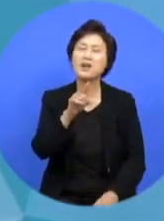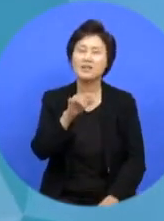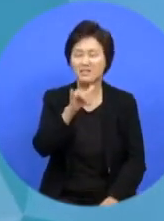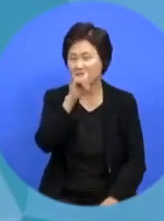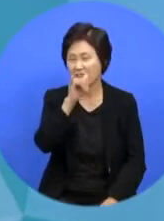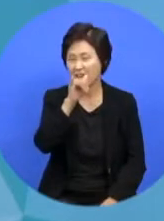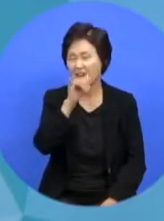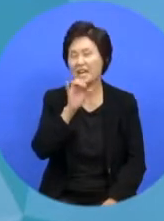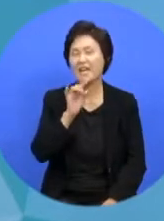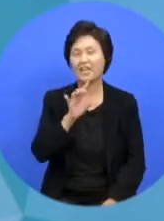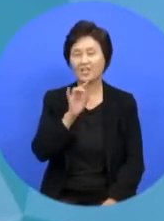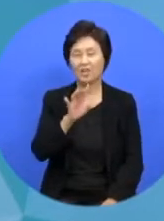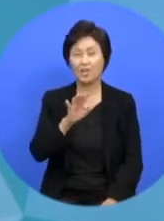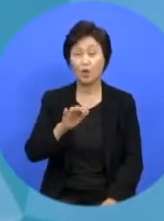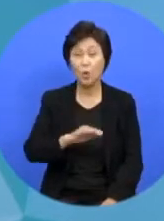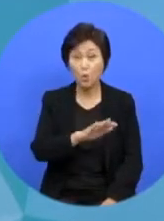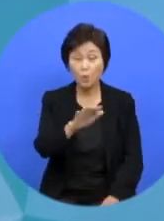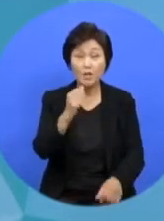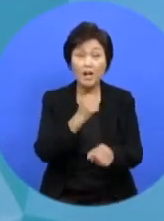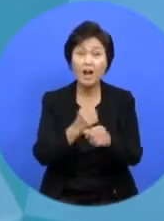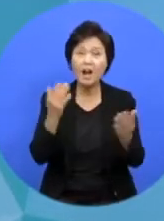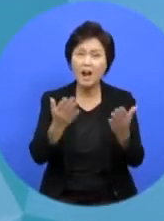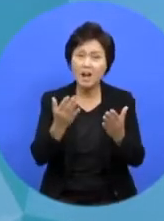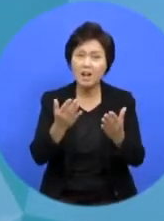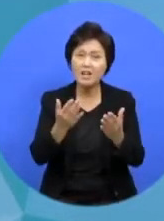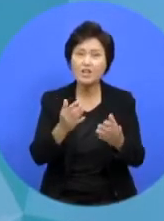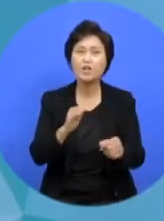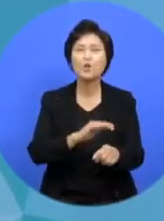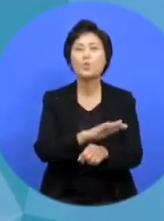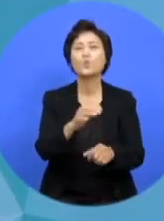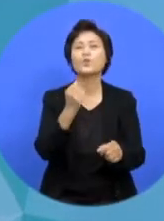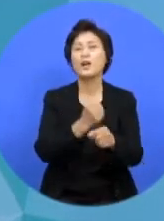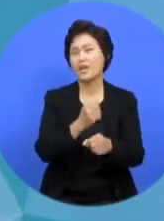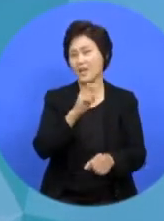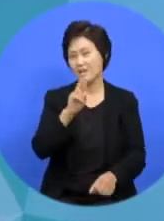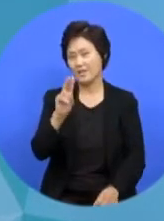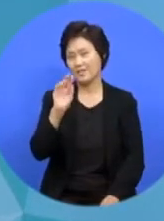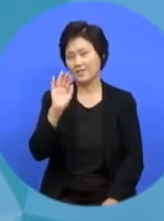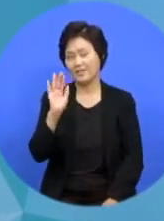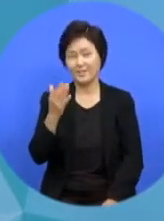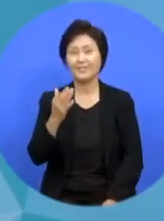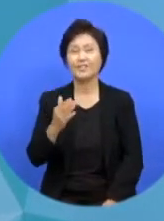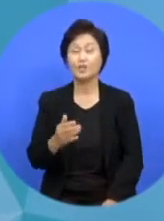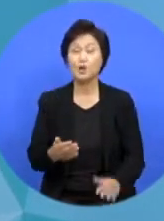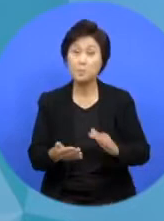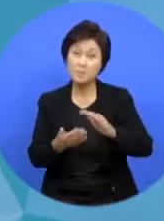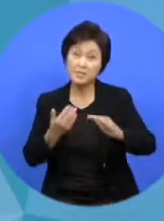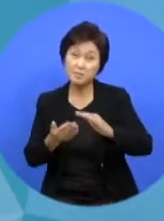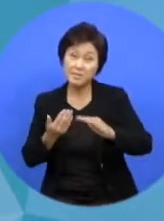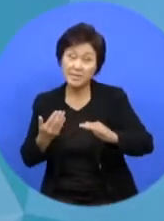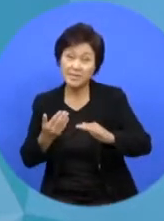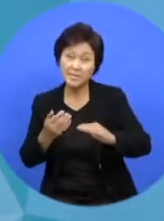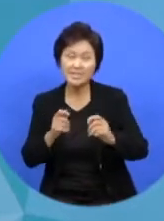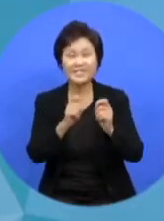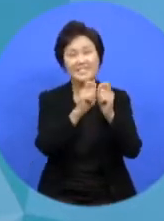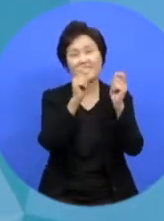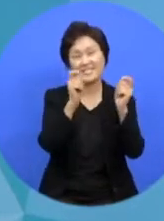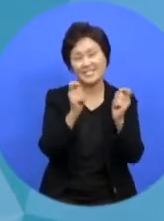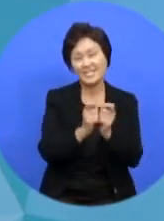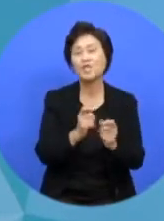네. 우리가 할 일은 우리가 해야 된다고 생각하거든요. 네, 네. 그래서 이제 사전에 저희는 팀을 구성해서